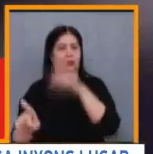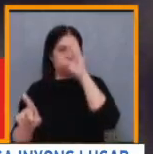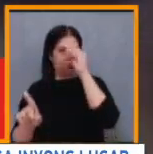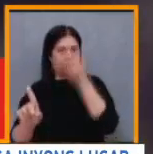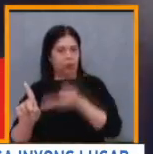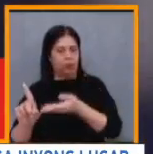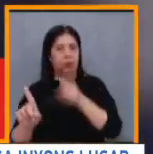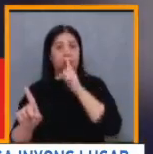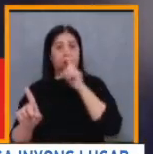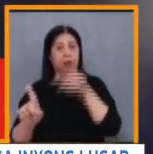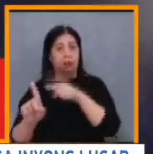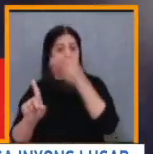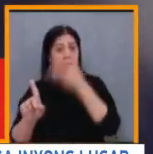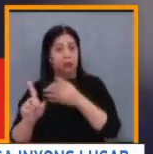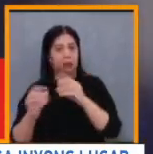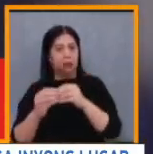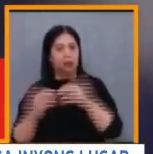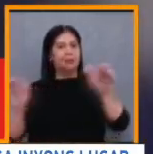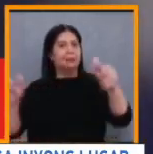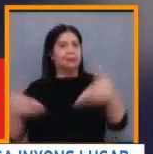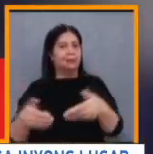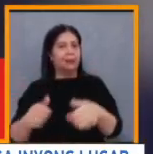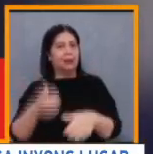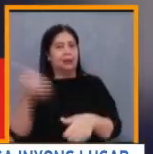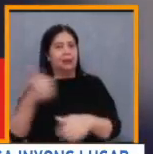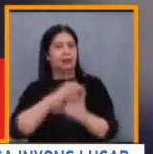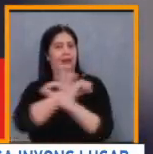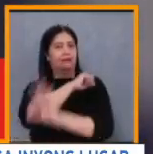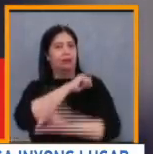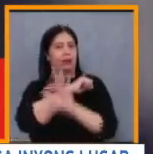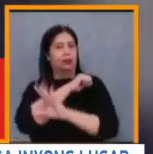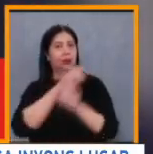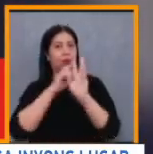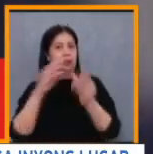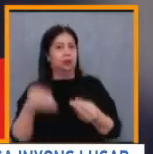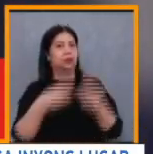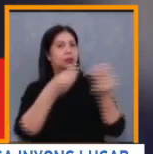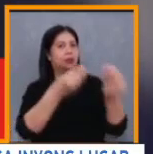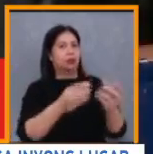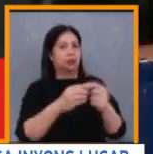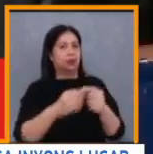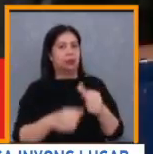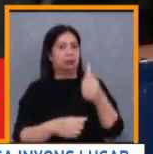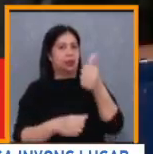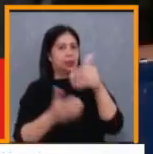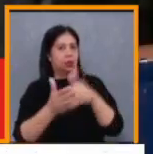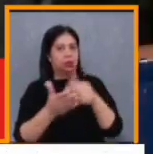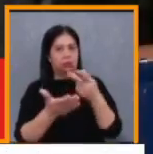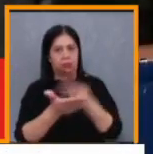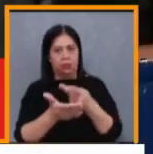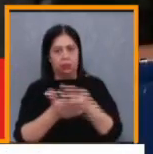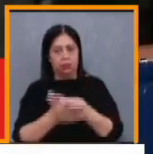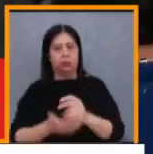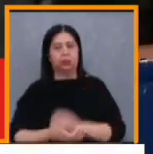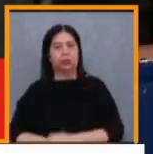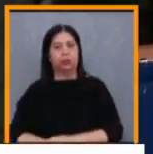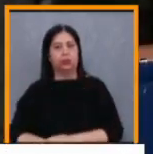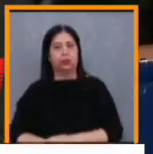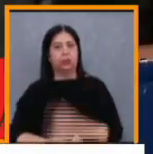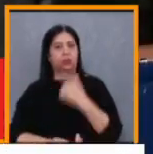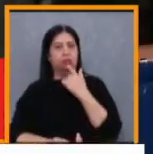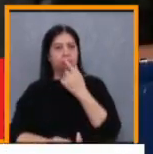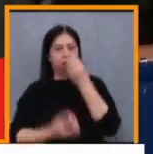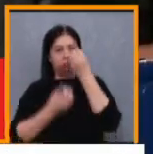Valdez na ipakikilala siya sa isang dayuhan na magbibigay sa kanya ng 10,000 piso. Sabi niya po,